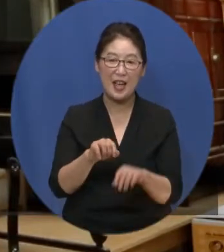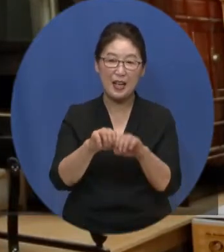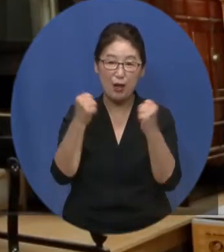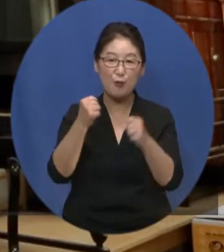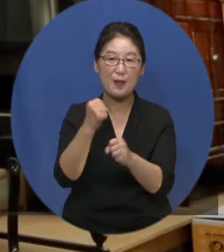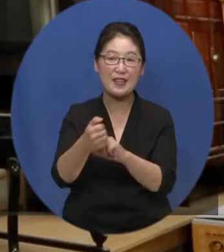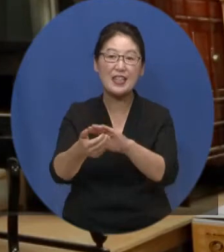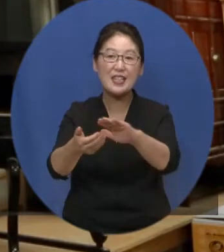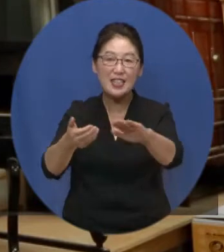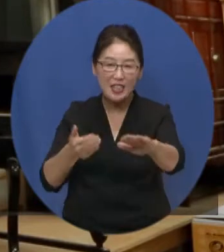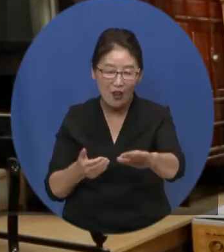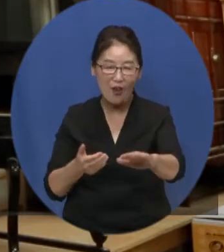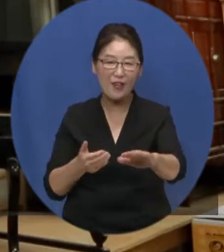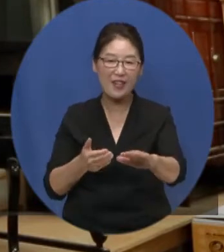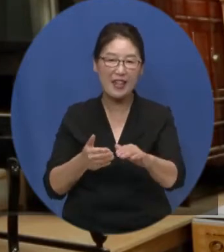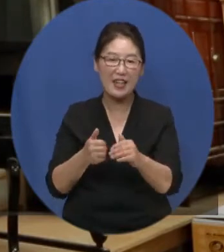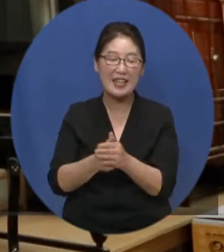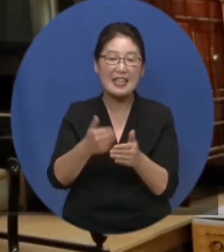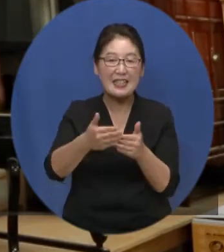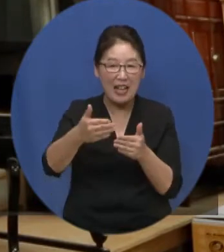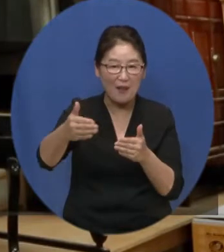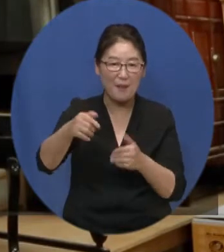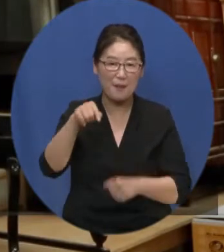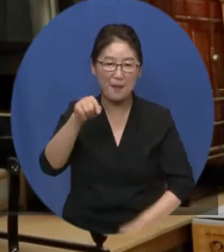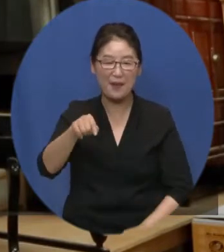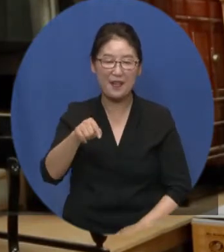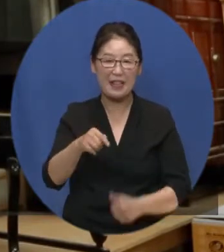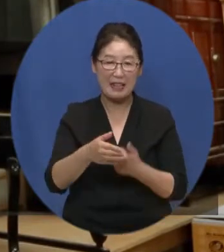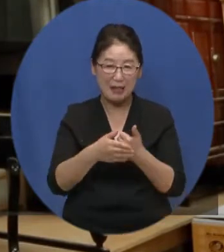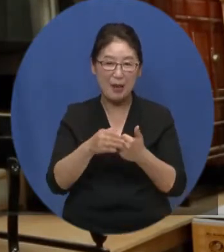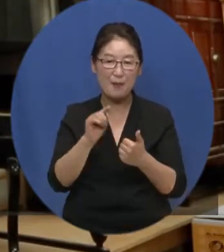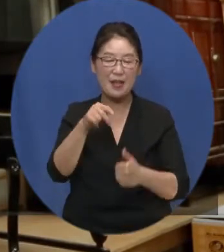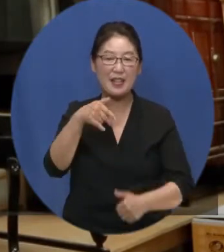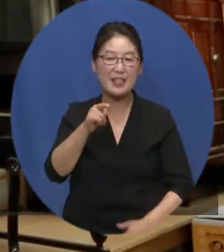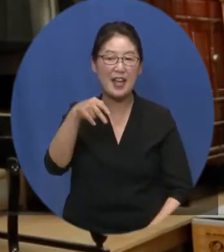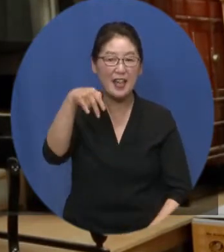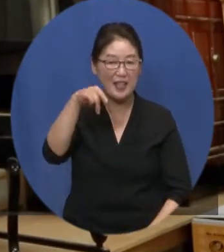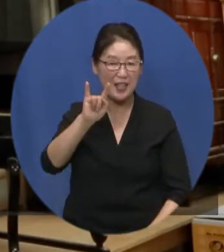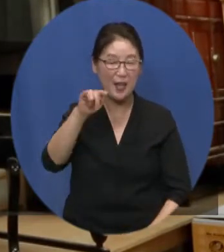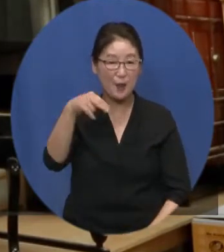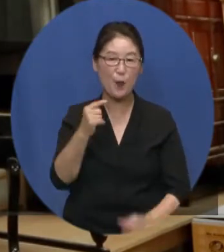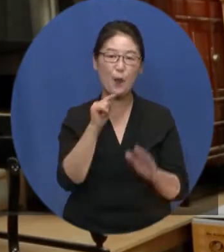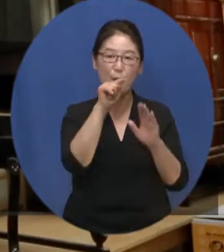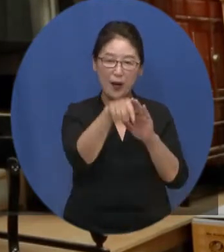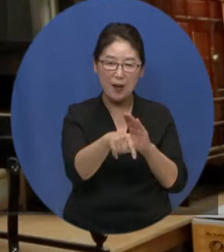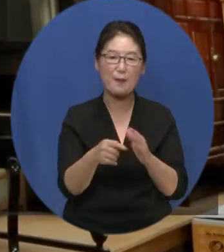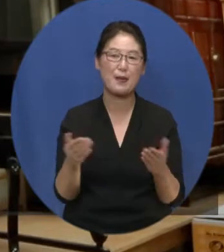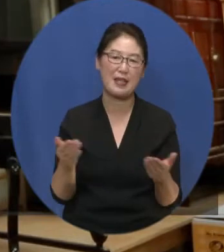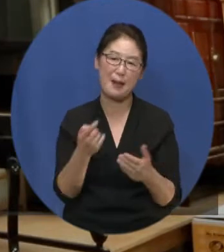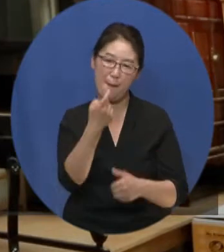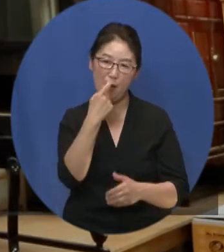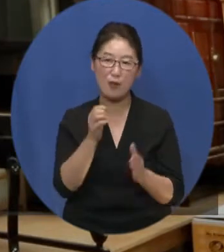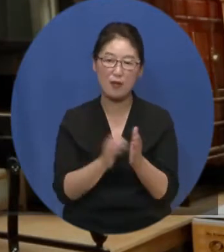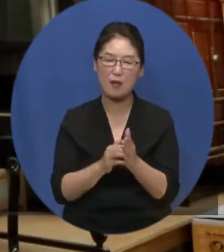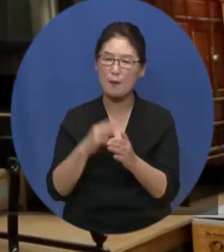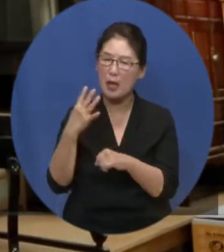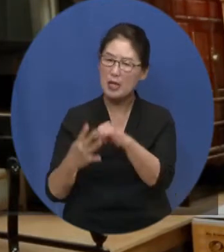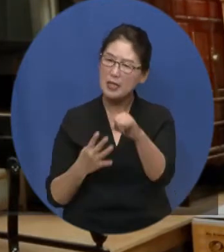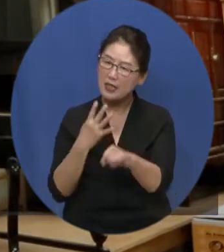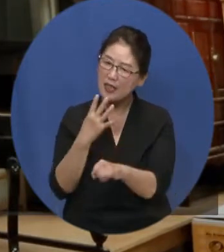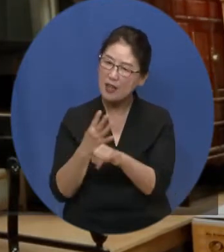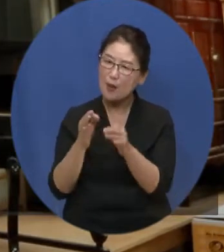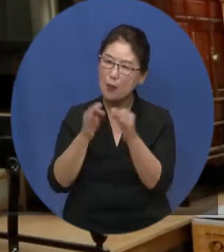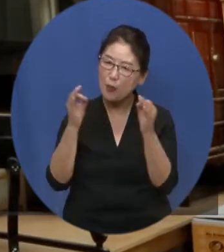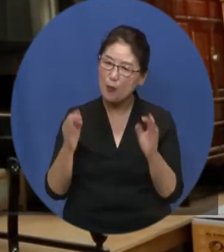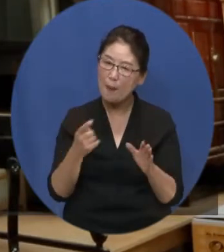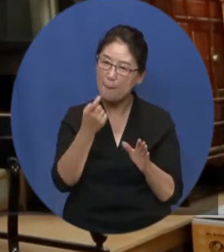그런 그 첫번째 공적을 알고 싶어서 제재소 로 선택을 했던 거죠 젊은 나이 더 4년정도 1 하고 나서